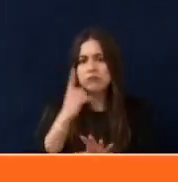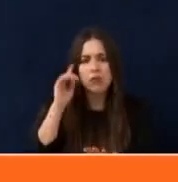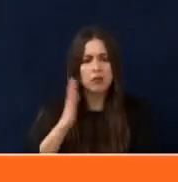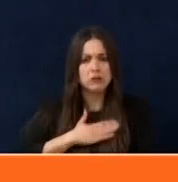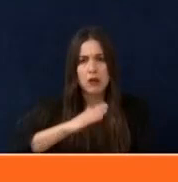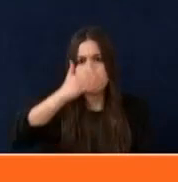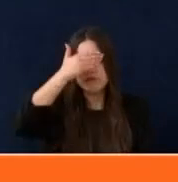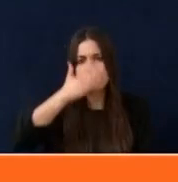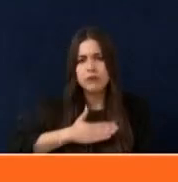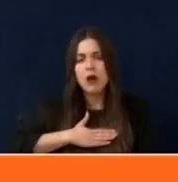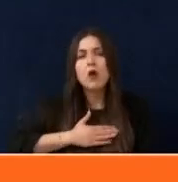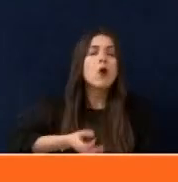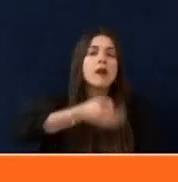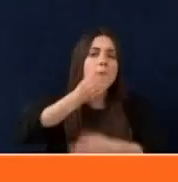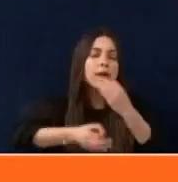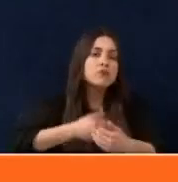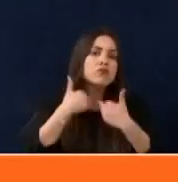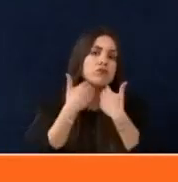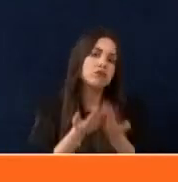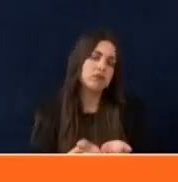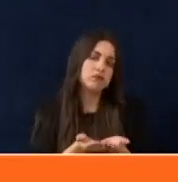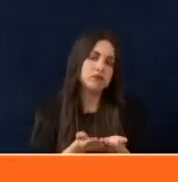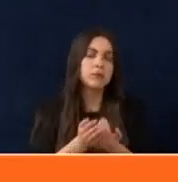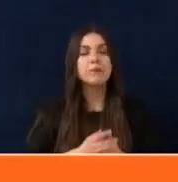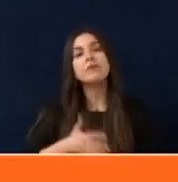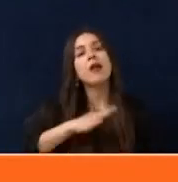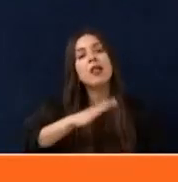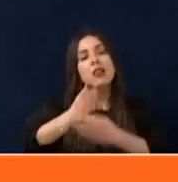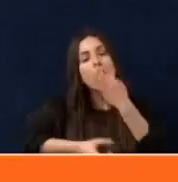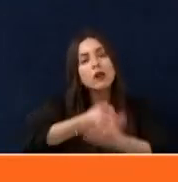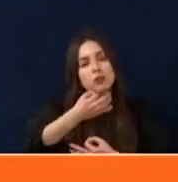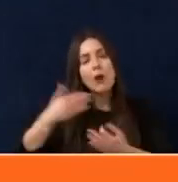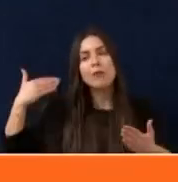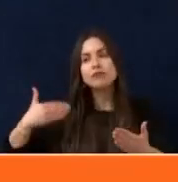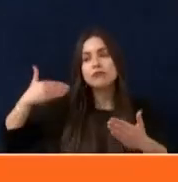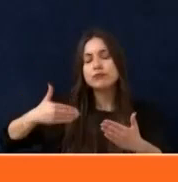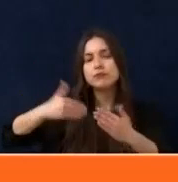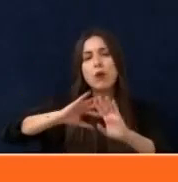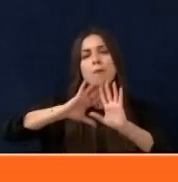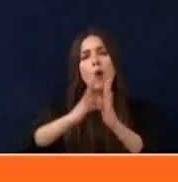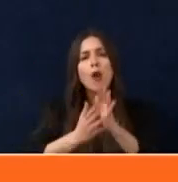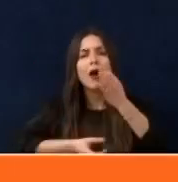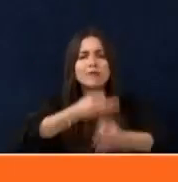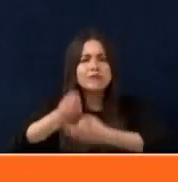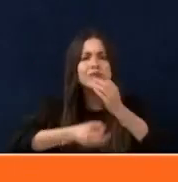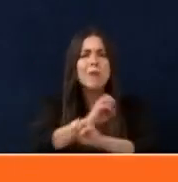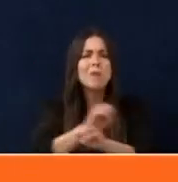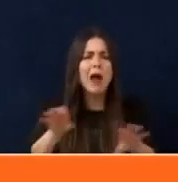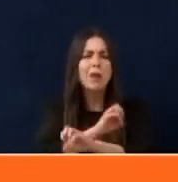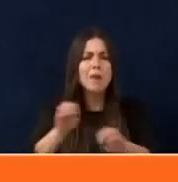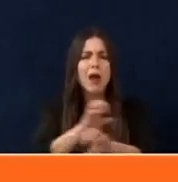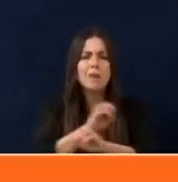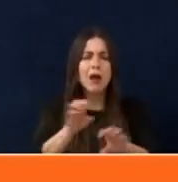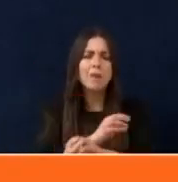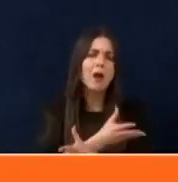επομένως δεν μπορώ να κάνω κάποιο σχόλιο, αλλά μπορώ να σας πω ότι κατά καιρούς έχουν γραφτεί και έχουν ακουστεί πολλά. Τα οποία σε καμία περίπτωση μέχρι σήμερα